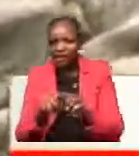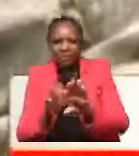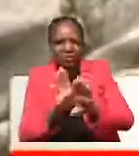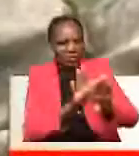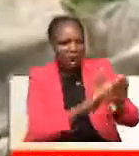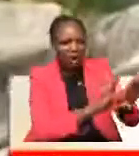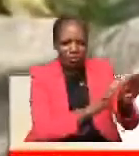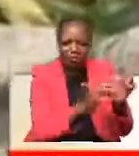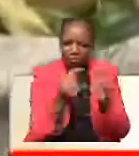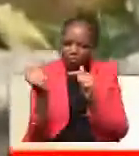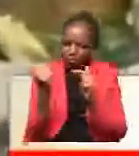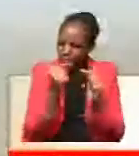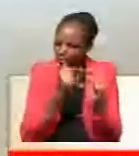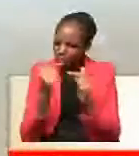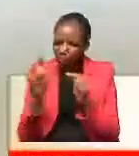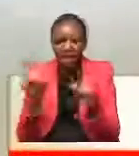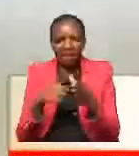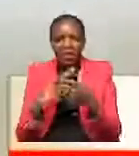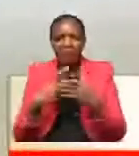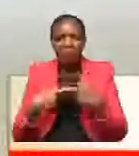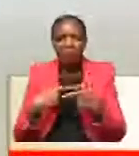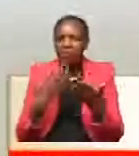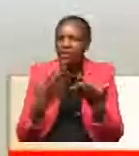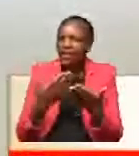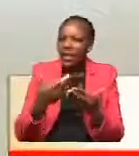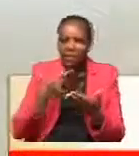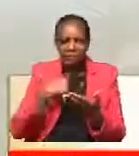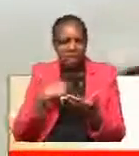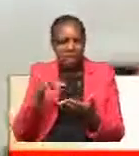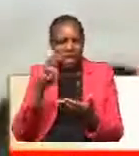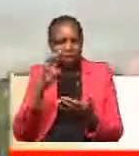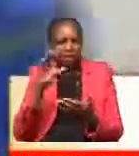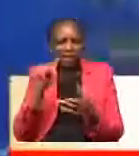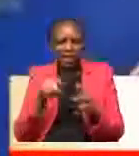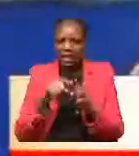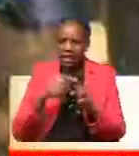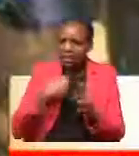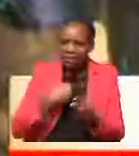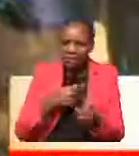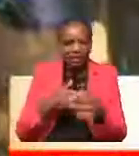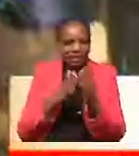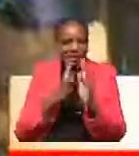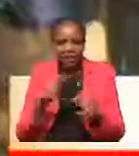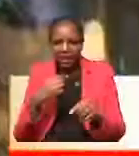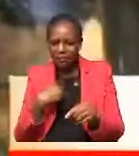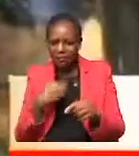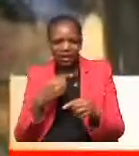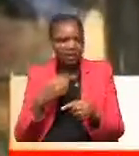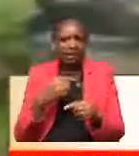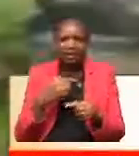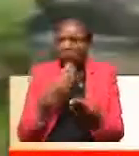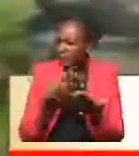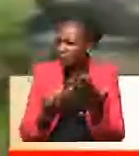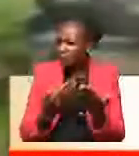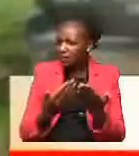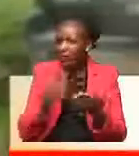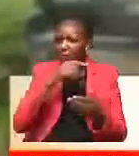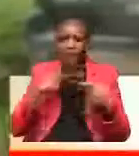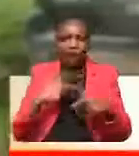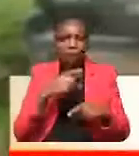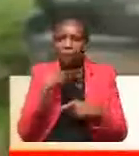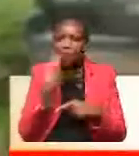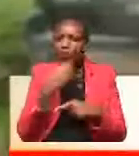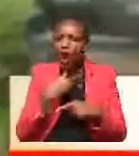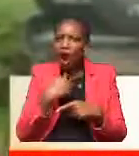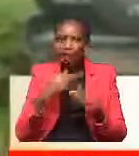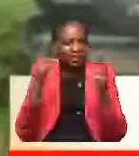sijui mimi ndio chairman wa soko, sijui ndio mimi ndio wa MCA wa soko, sijui mimi ndio mwenyeji wa hii soko. Somehow kuna wenye wako na title ya